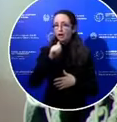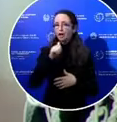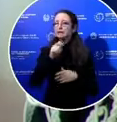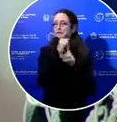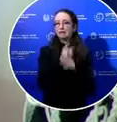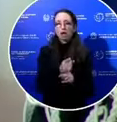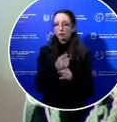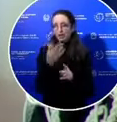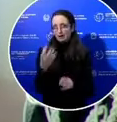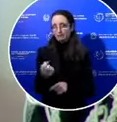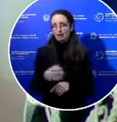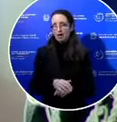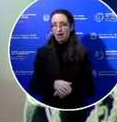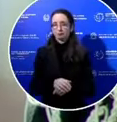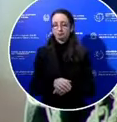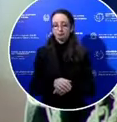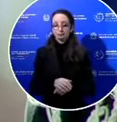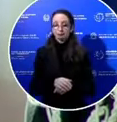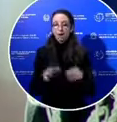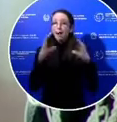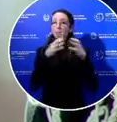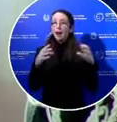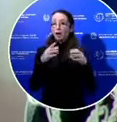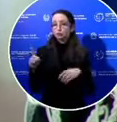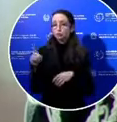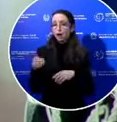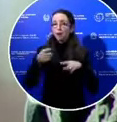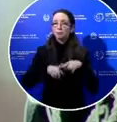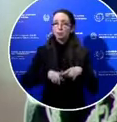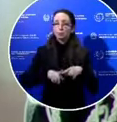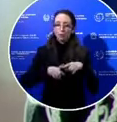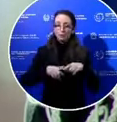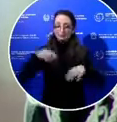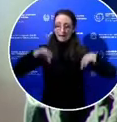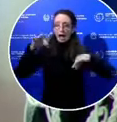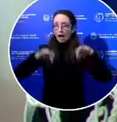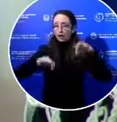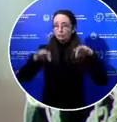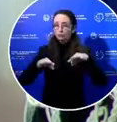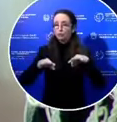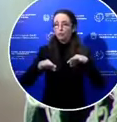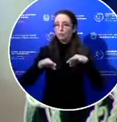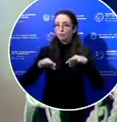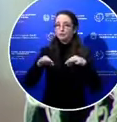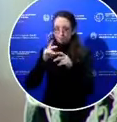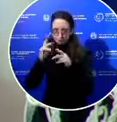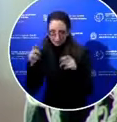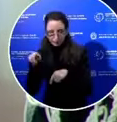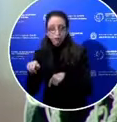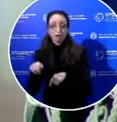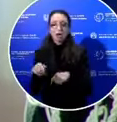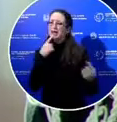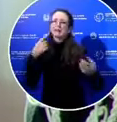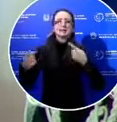conferenza, a Palazzo Ducale come al Teatro San Felice, rilanci, nutrendolo, un dibattito